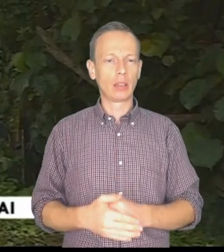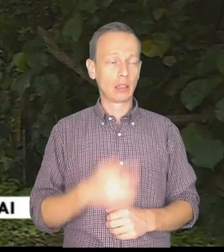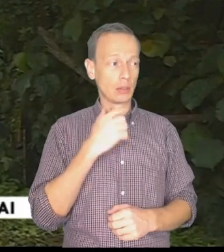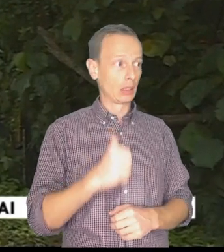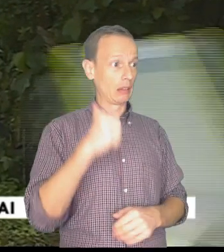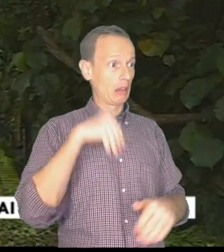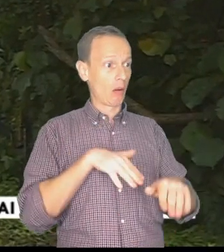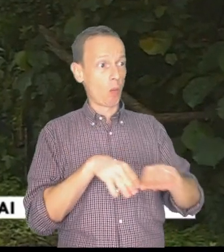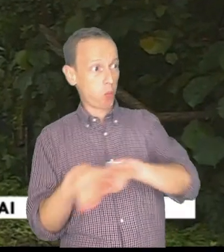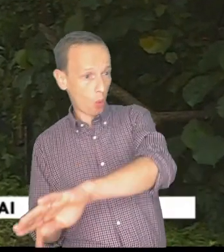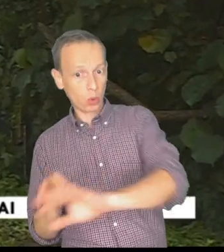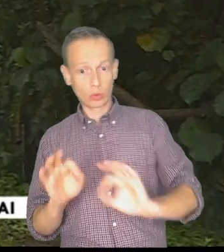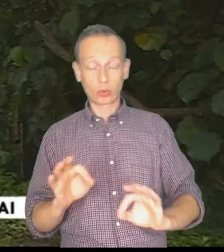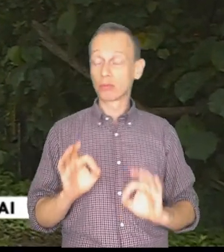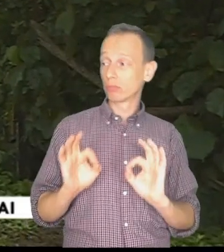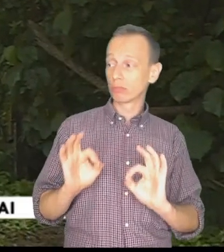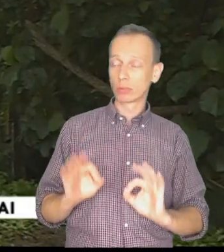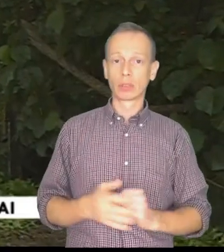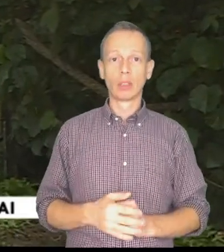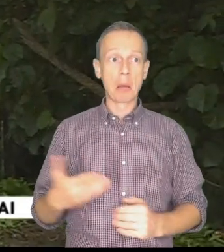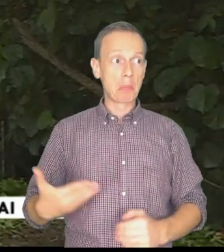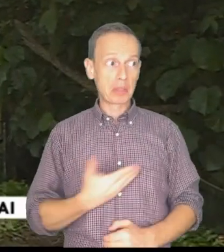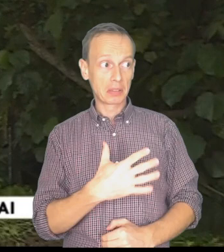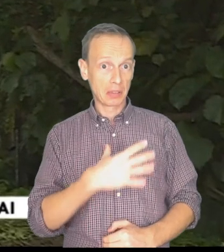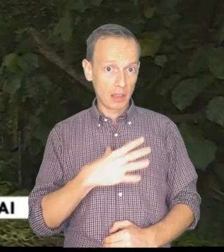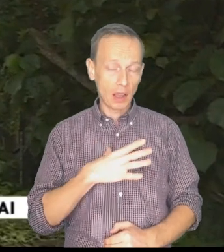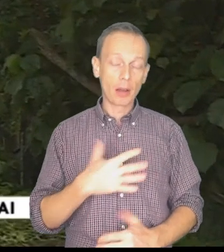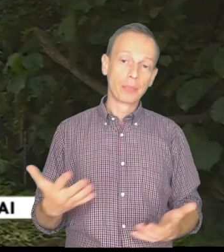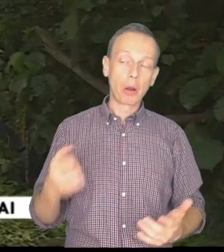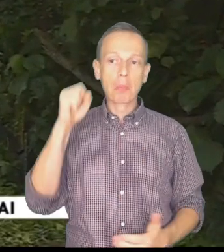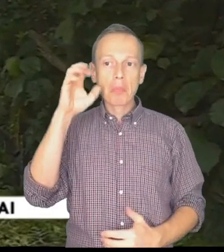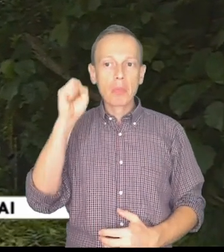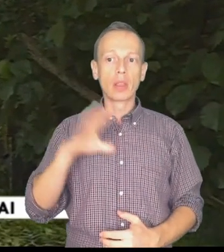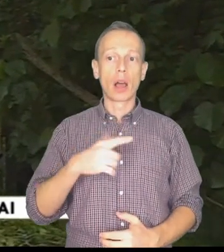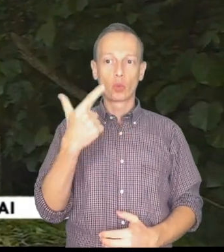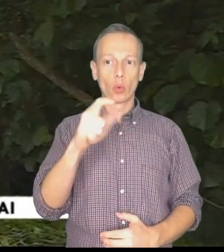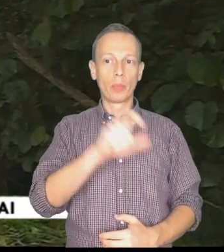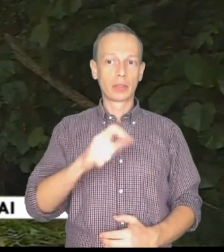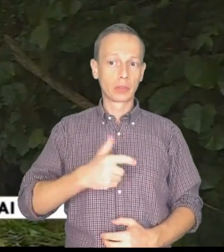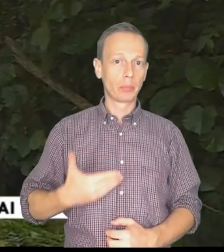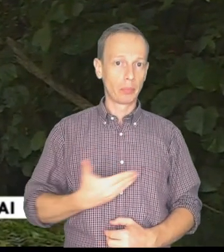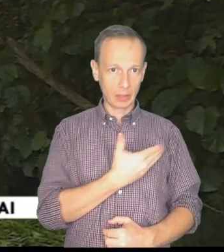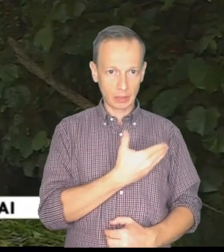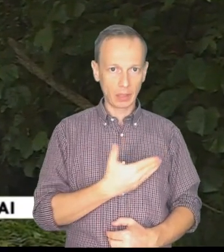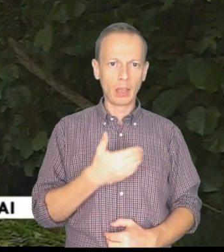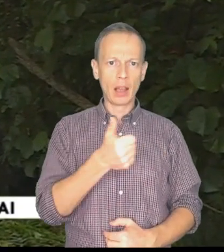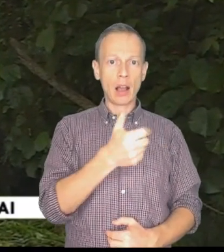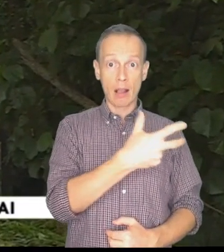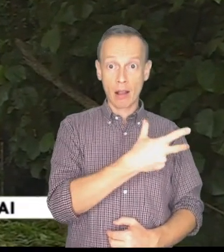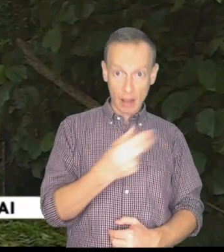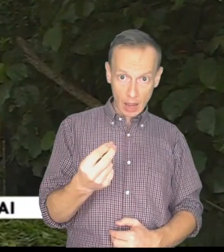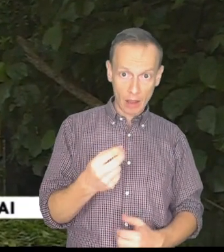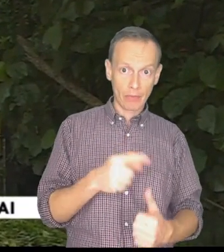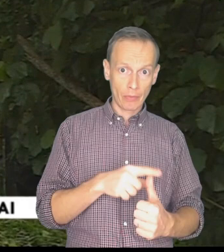l'a entraîné avec lui ? Exactement. D'accord. Des blessés ? Alors, la première information qu'on a, c'est deux blessés. Donc